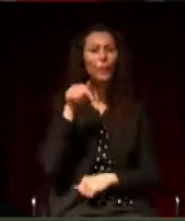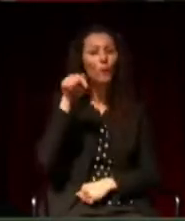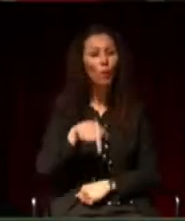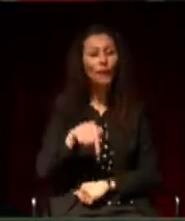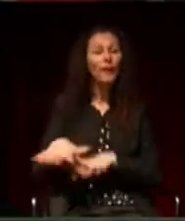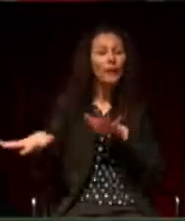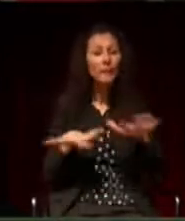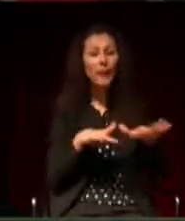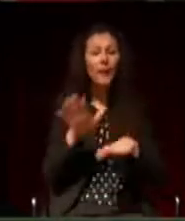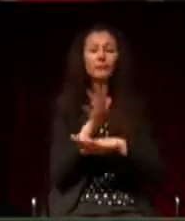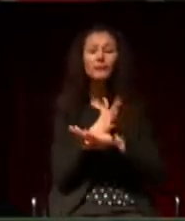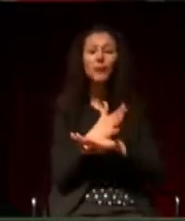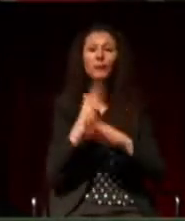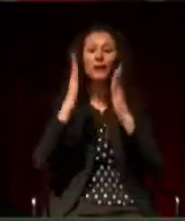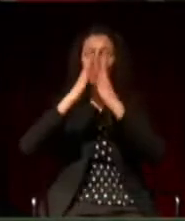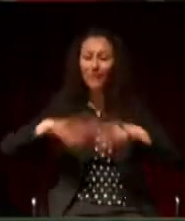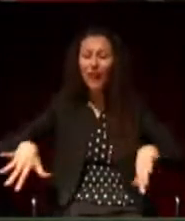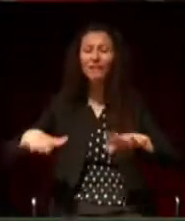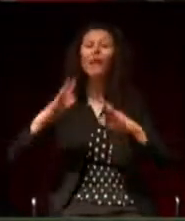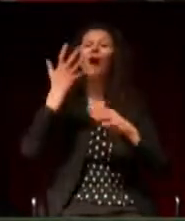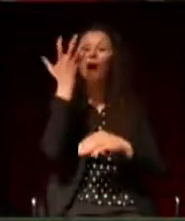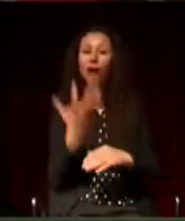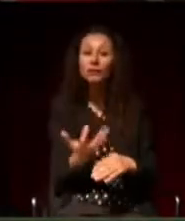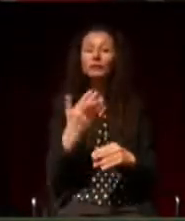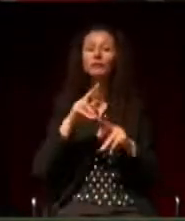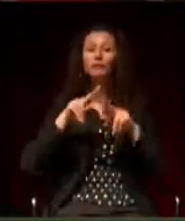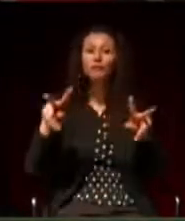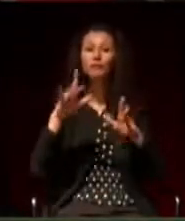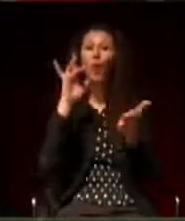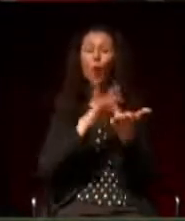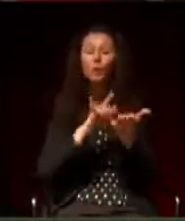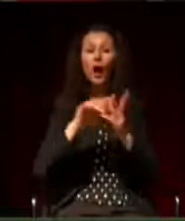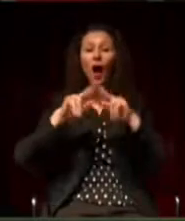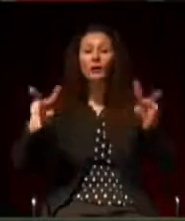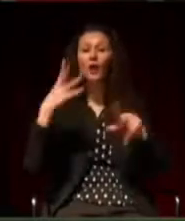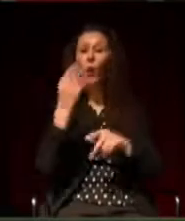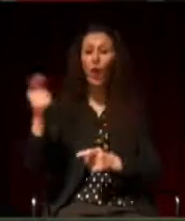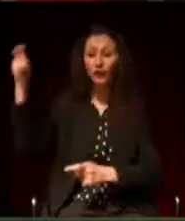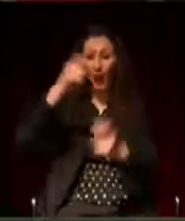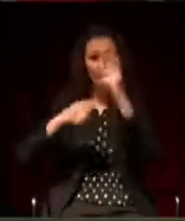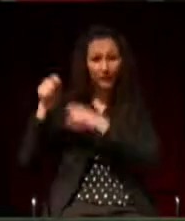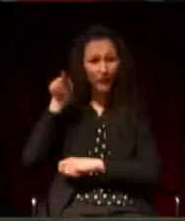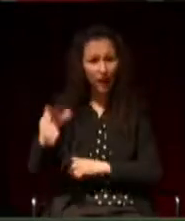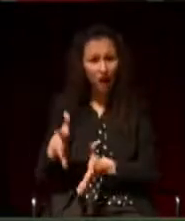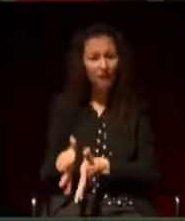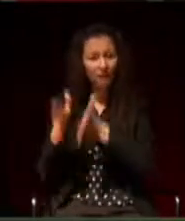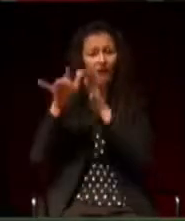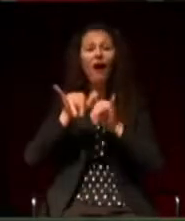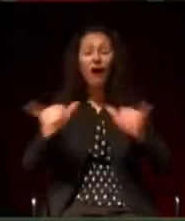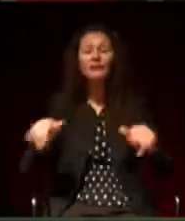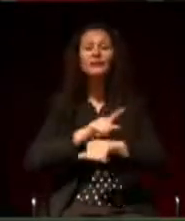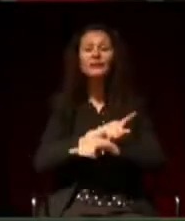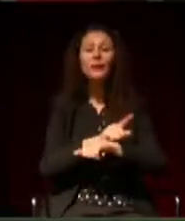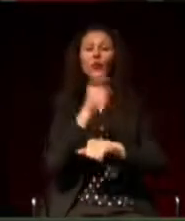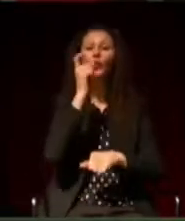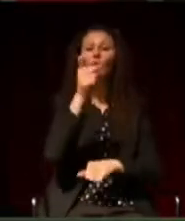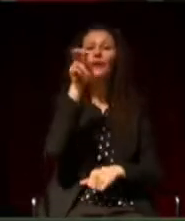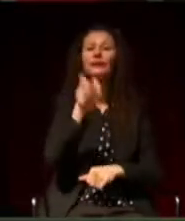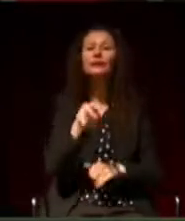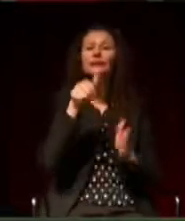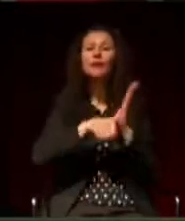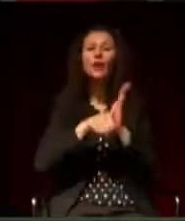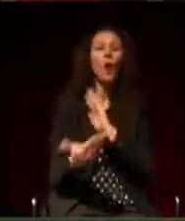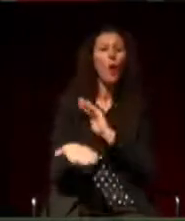Burada deprem sebebiyle yıkılan ya da ağır hasarlı olan, orta hasarlı olan yapılar, aynı zamanda 98